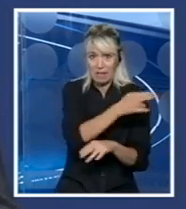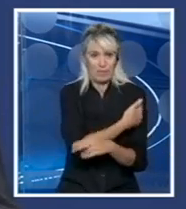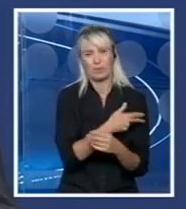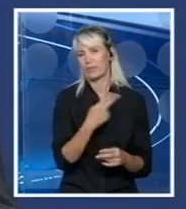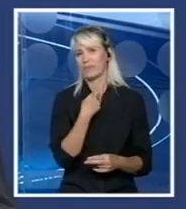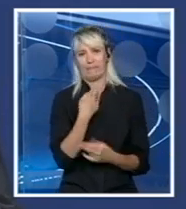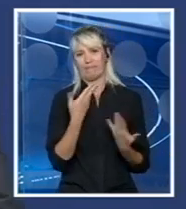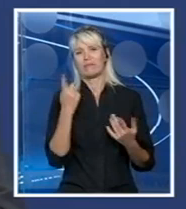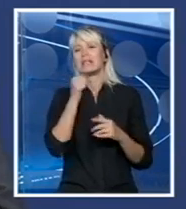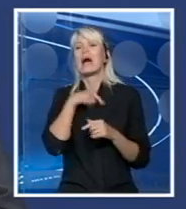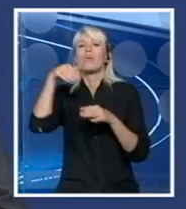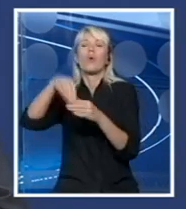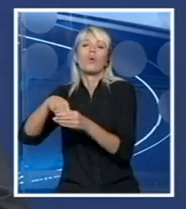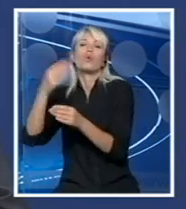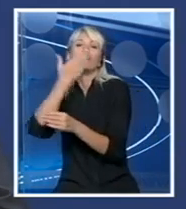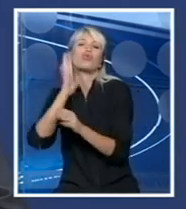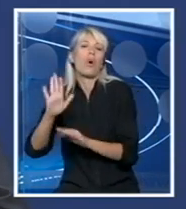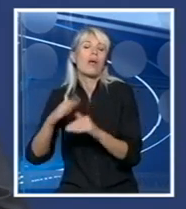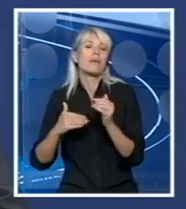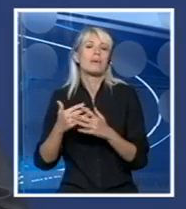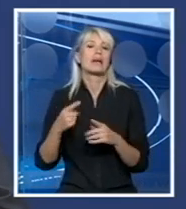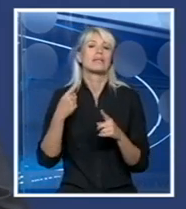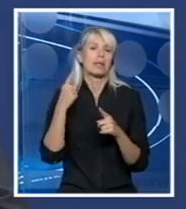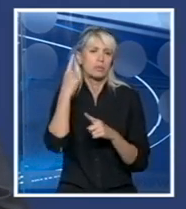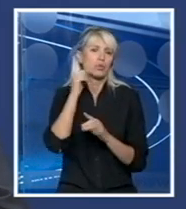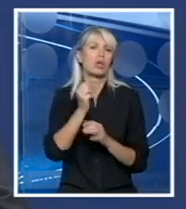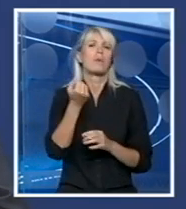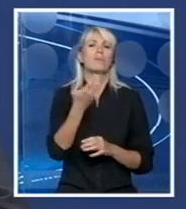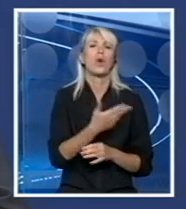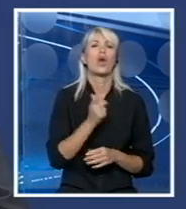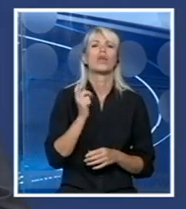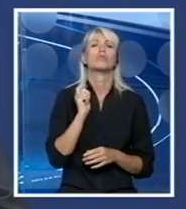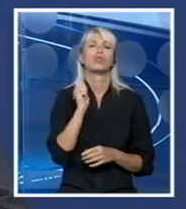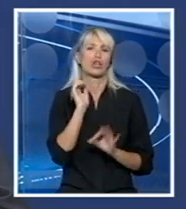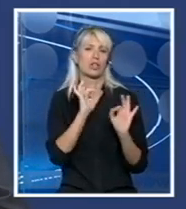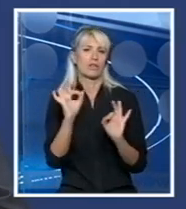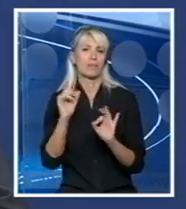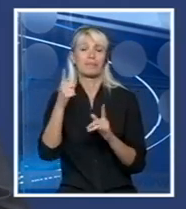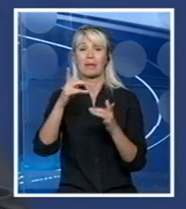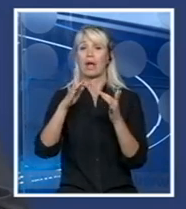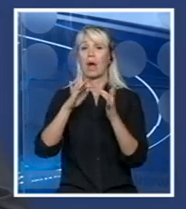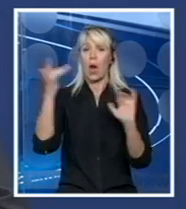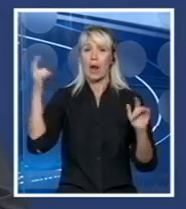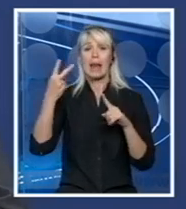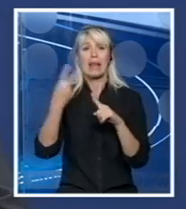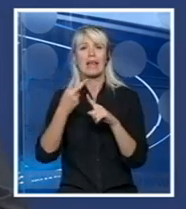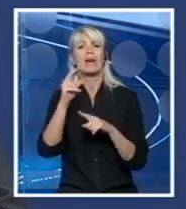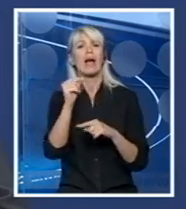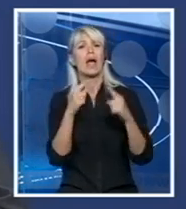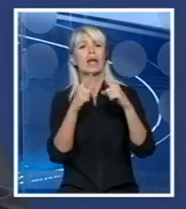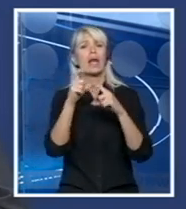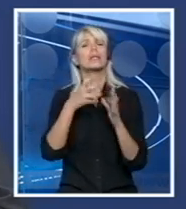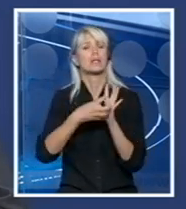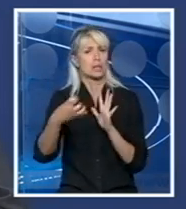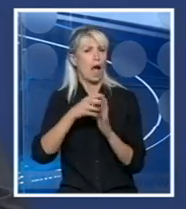I niz detalja tu ide. Tako da su fondovi časova dovoljno veliki. Na TV kanalima sa RTS-om i dalje imamo taj osnovni ugovor, vratno ćemo još